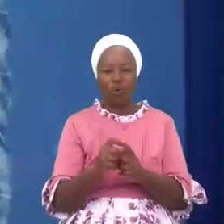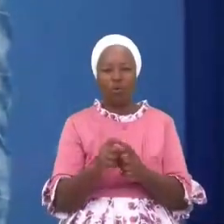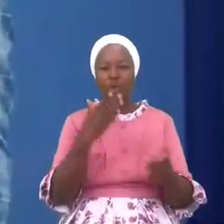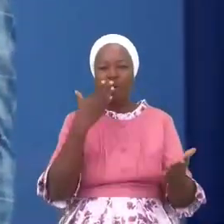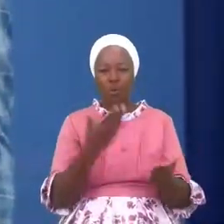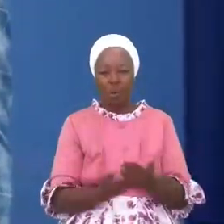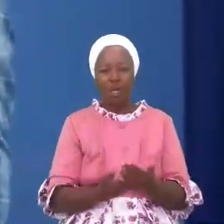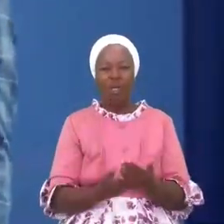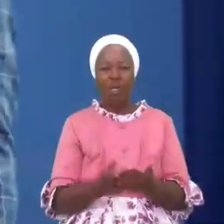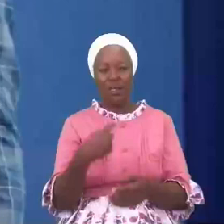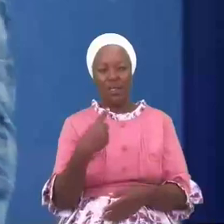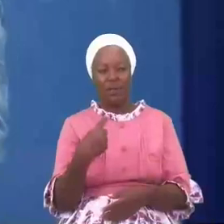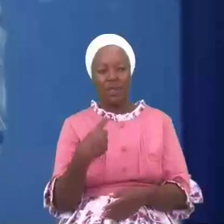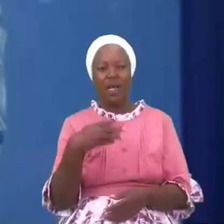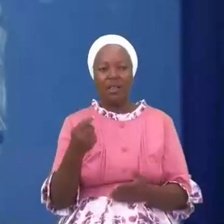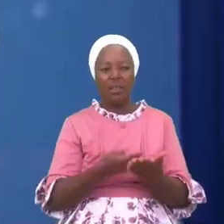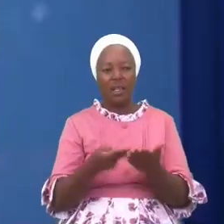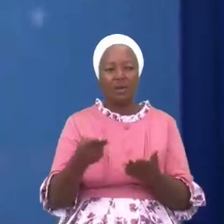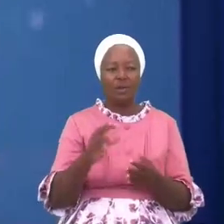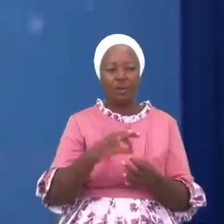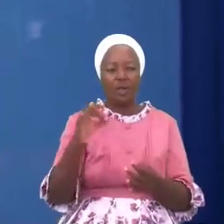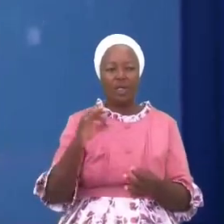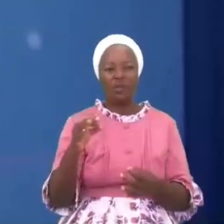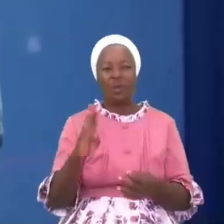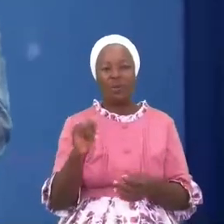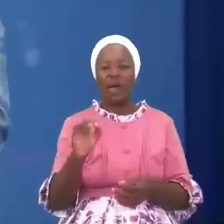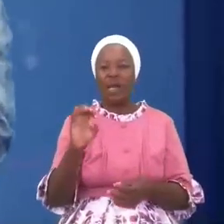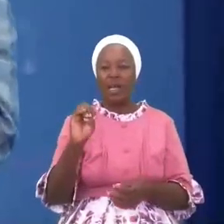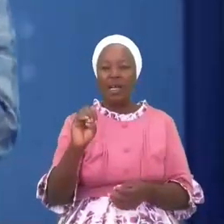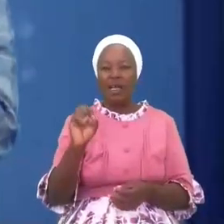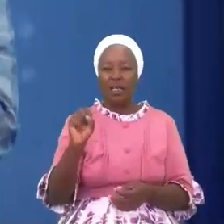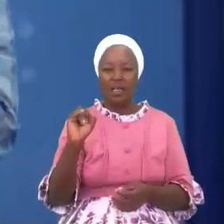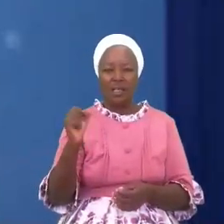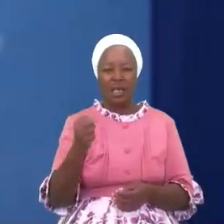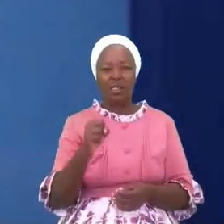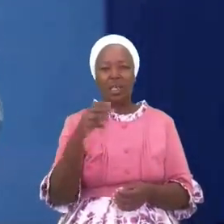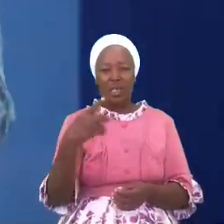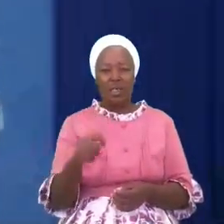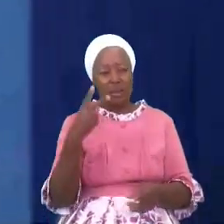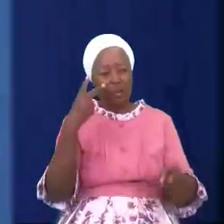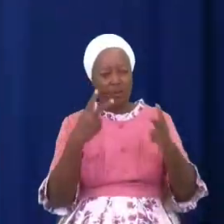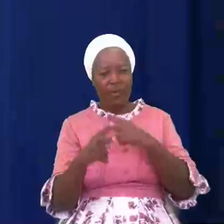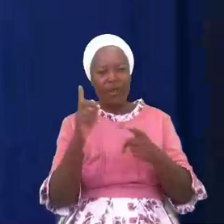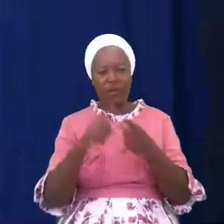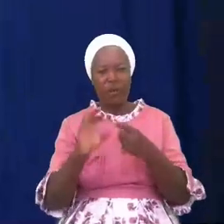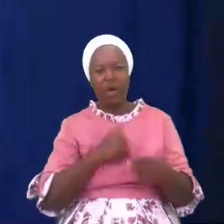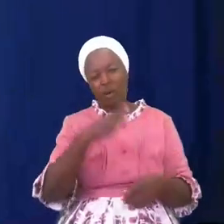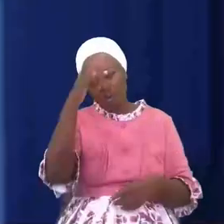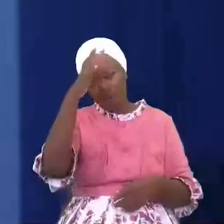C'est avec raison que le Saint-Esprit, parlant à vos pères par le prophète Isaïe, a dit,